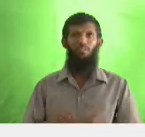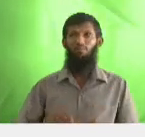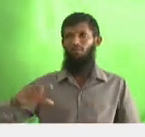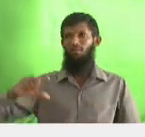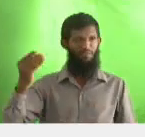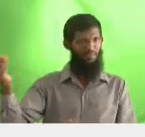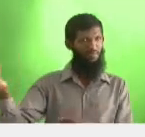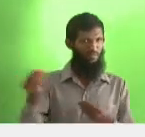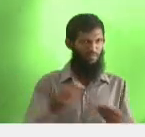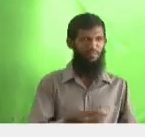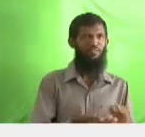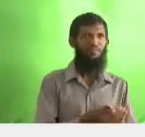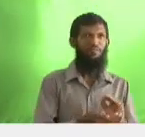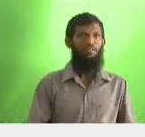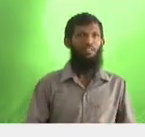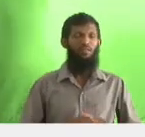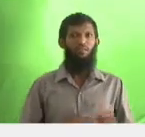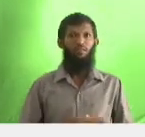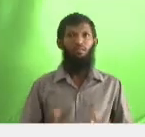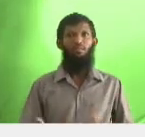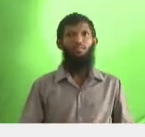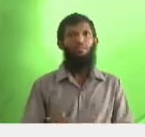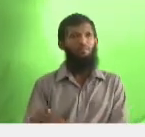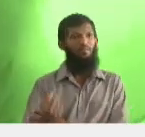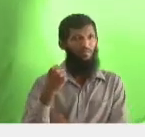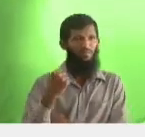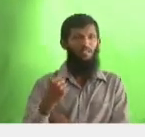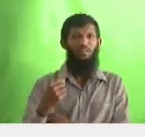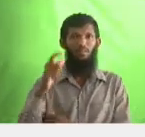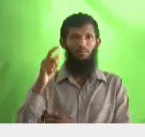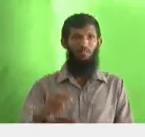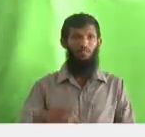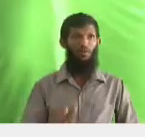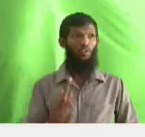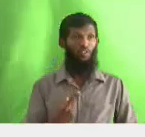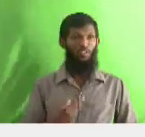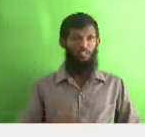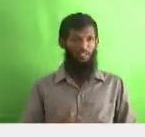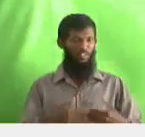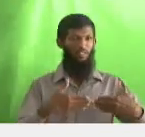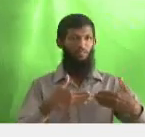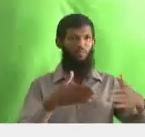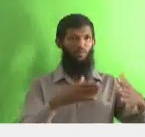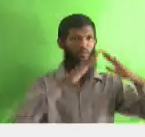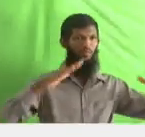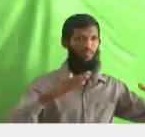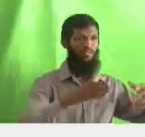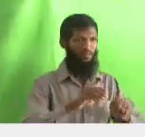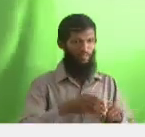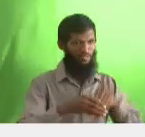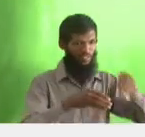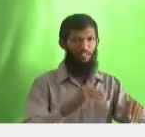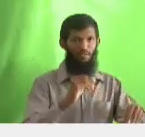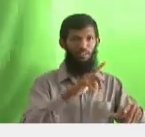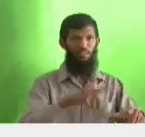that a large number of strong men would find it difficult only to carry the keys to the treasures